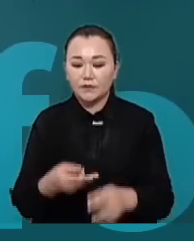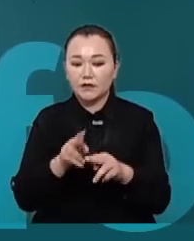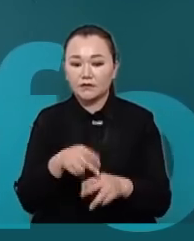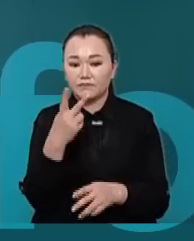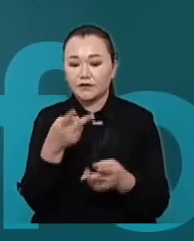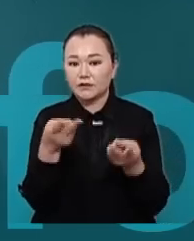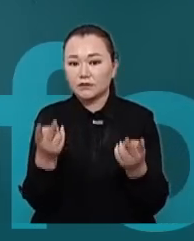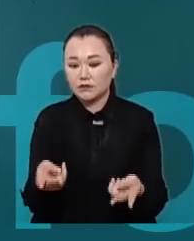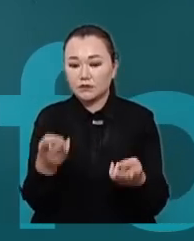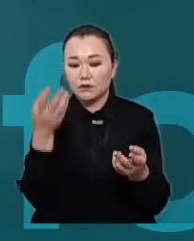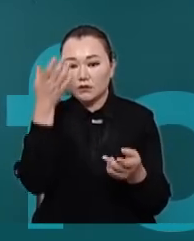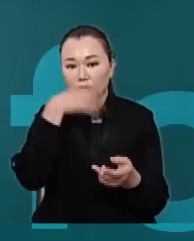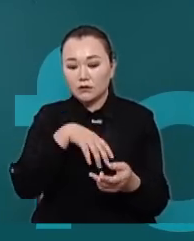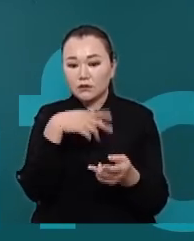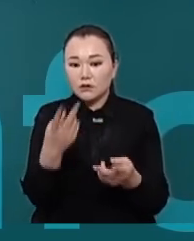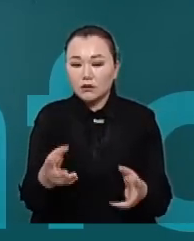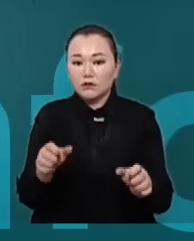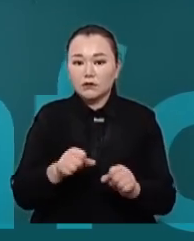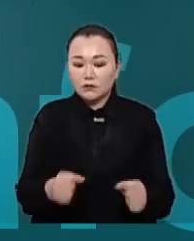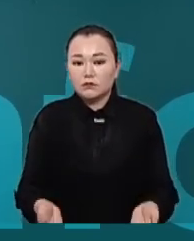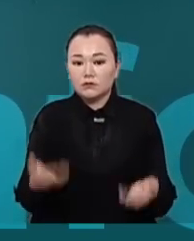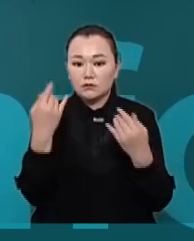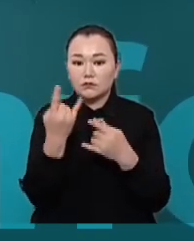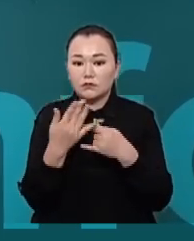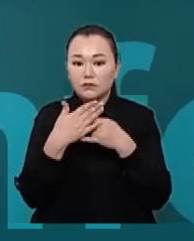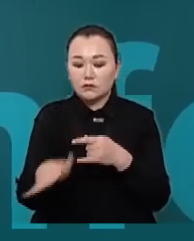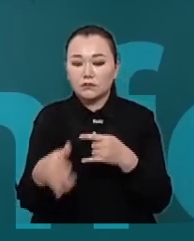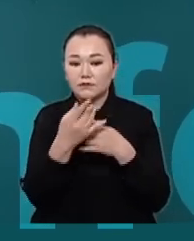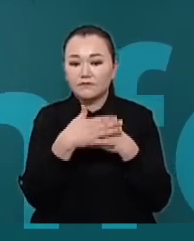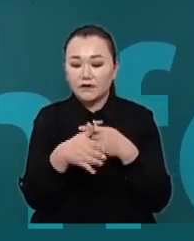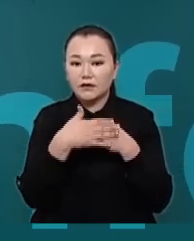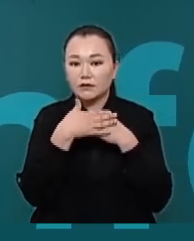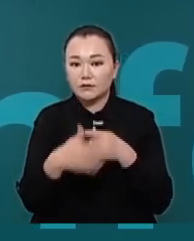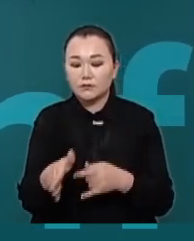кісі жатқан, екеуі де ес түссіз. Оятып алдық, естерін ашып.